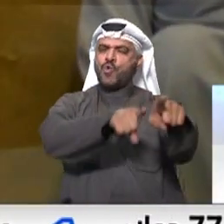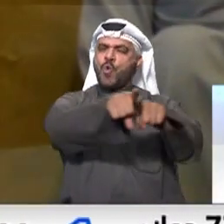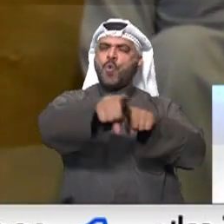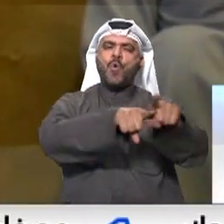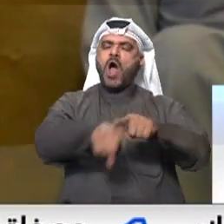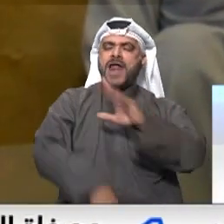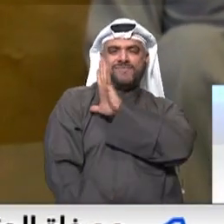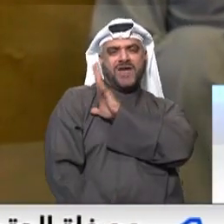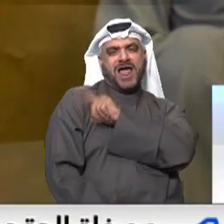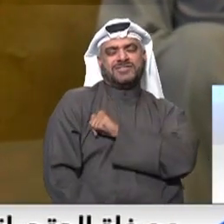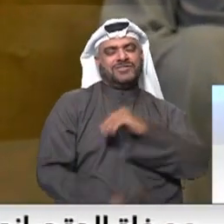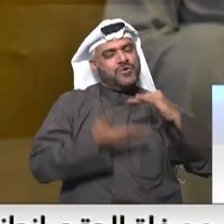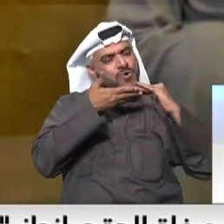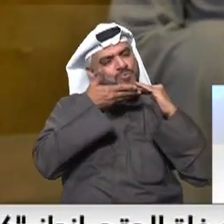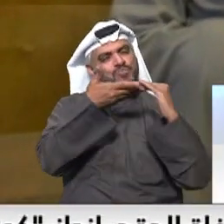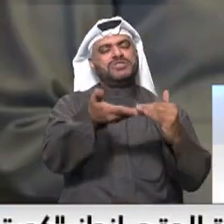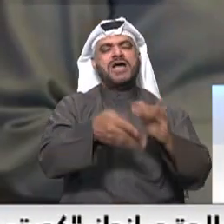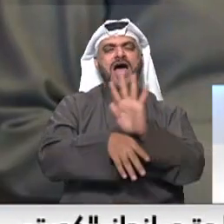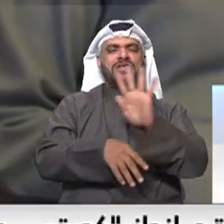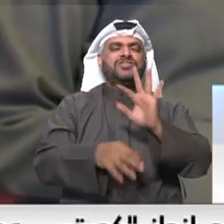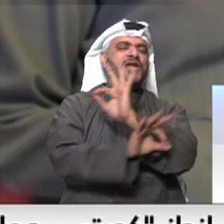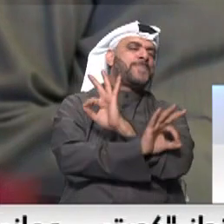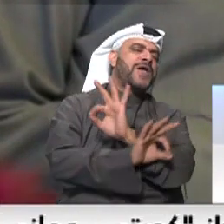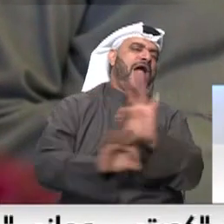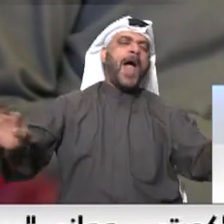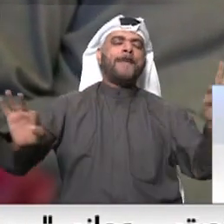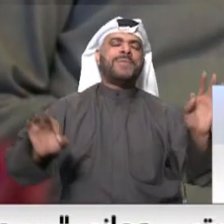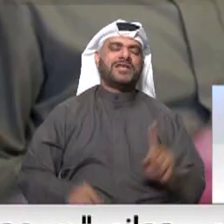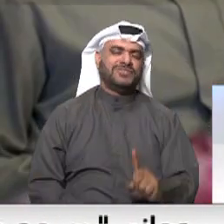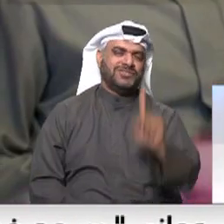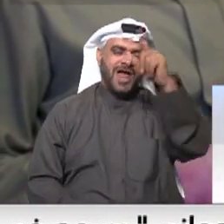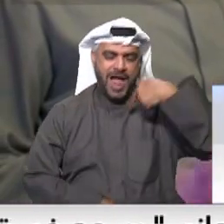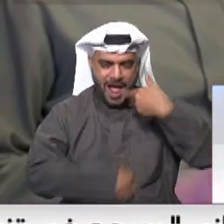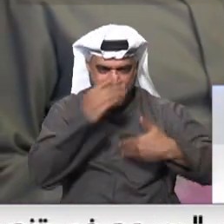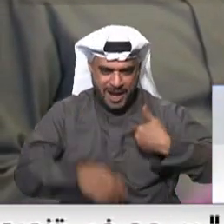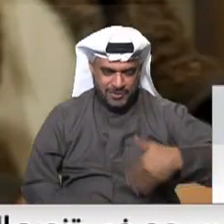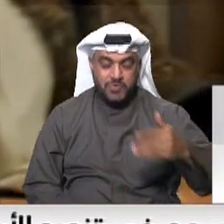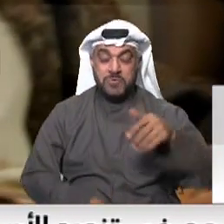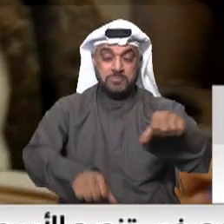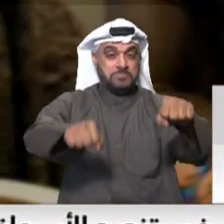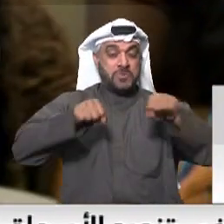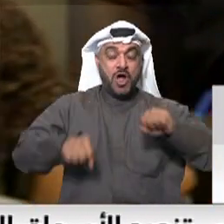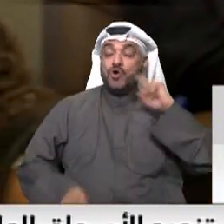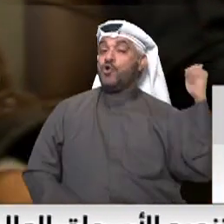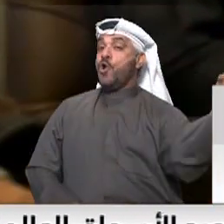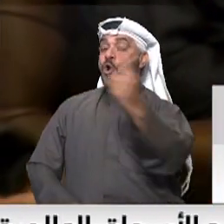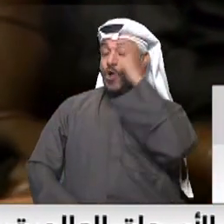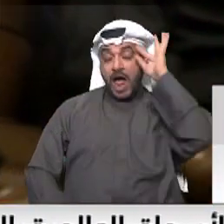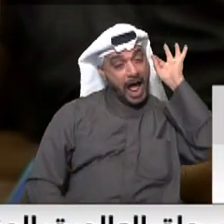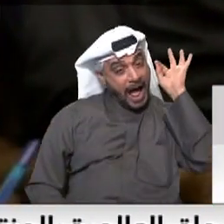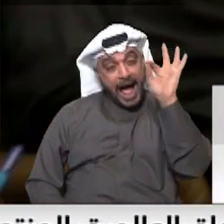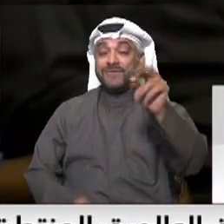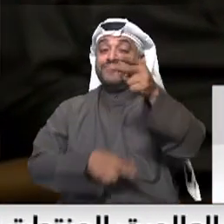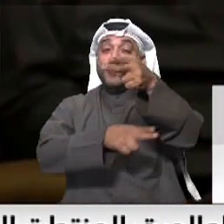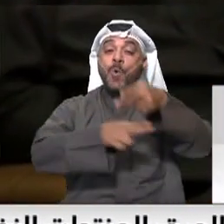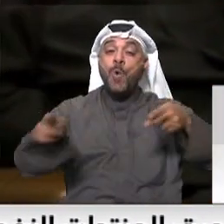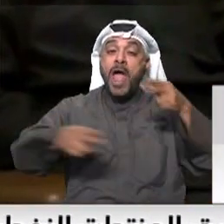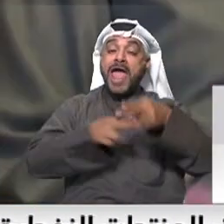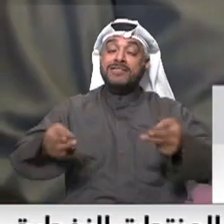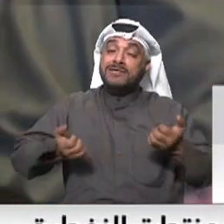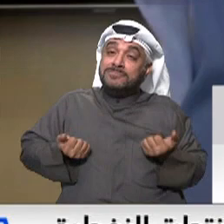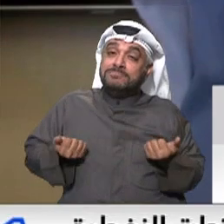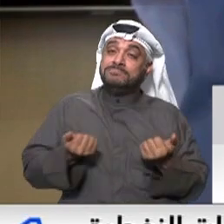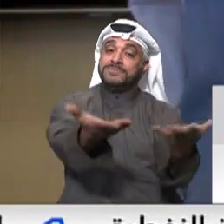الكويت في مسانده الشعوب المنكوبه والمتضرر وتبو مكانه مرموقه على صعيد العمل